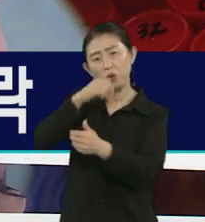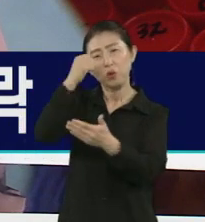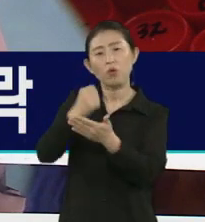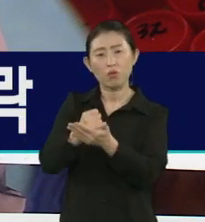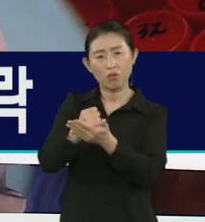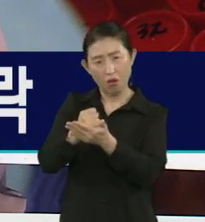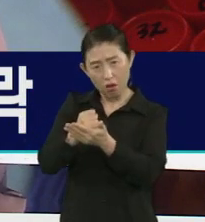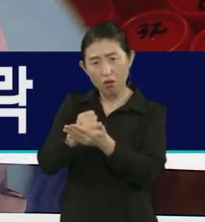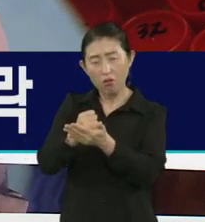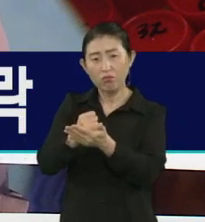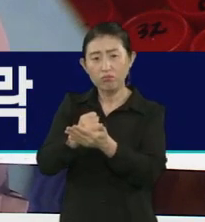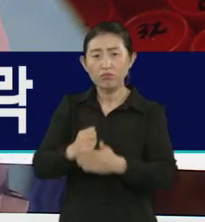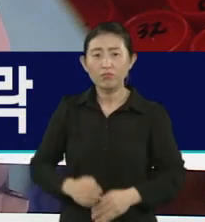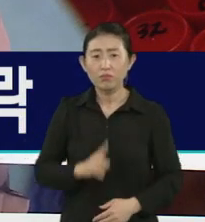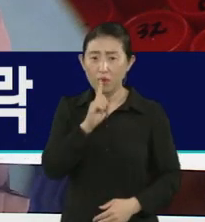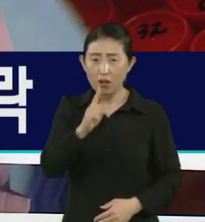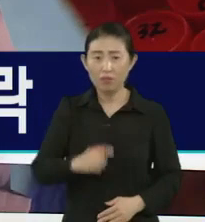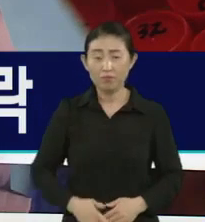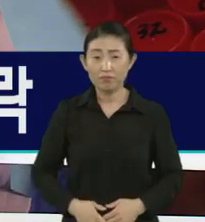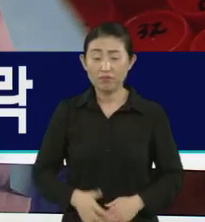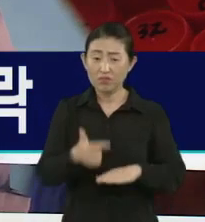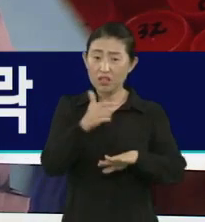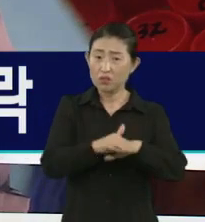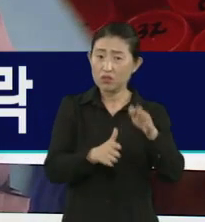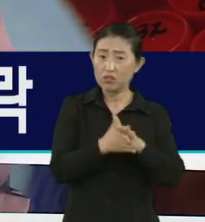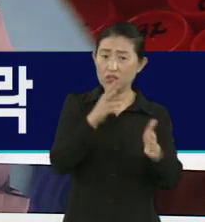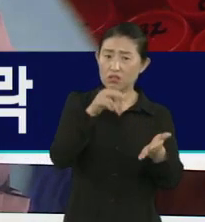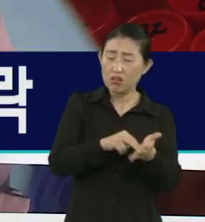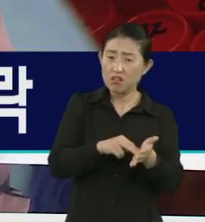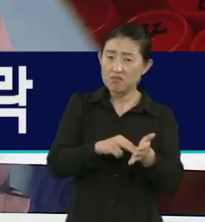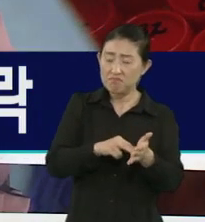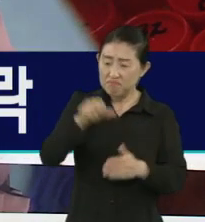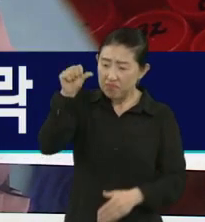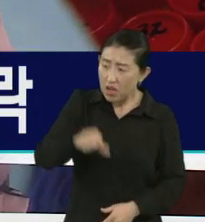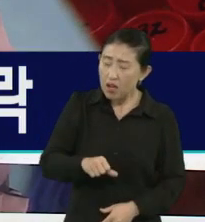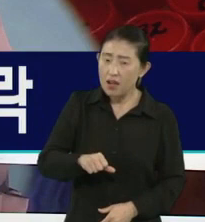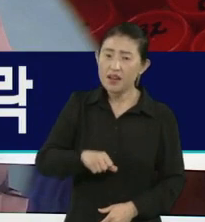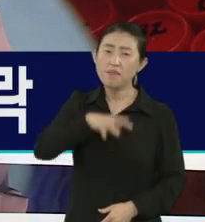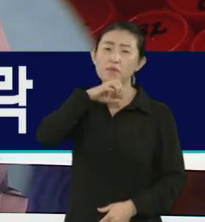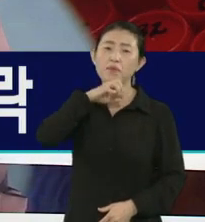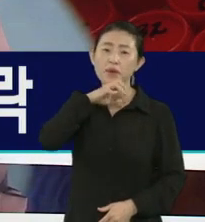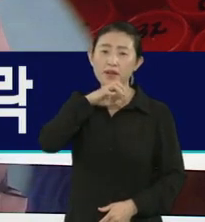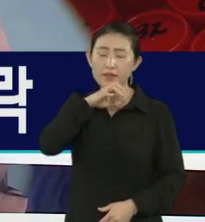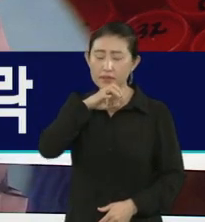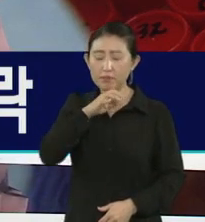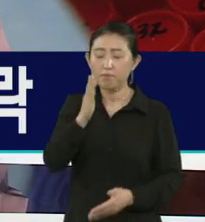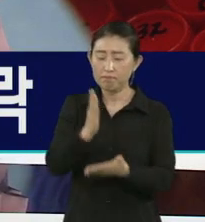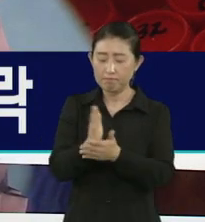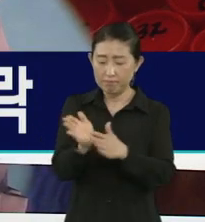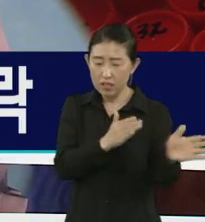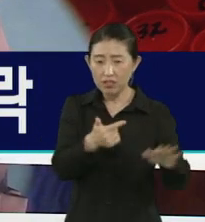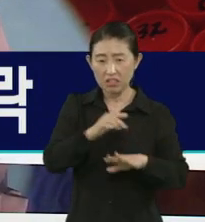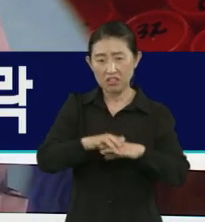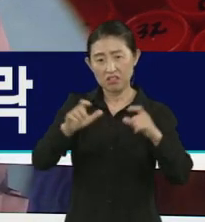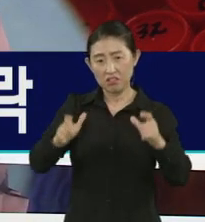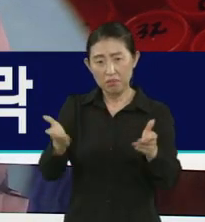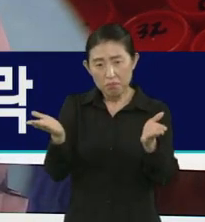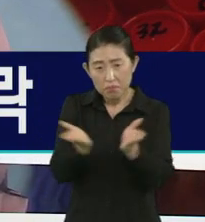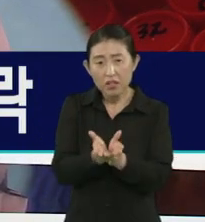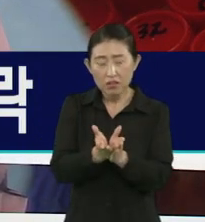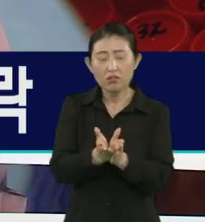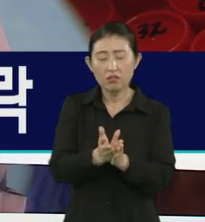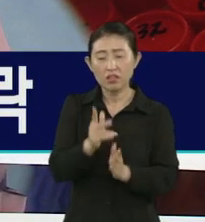높은 점수를 얻은 건데요. 대전시는 평가 결과에 반발하면서도 이와는 별개로 대전형 바이오 특화단지를